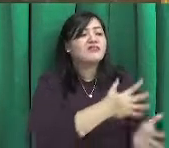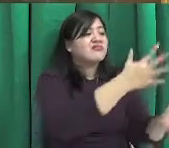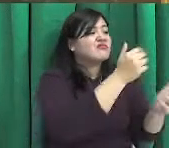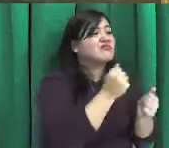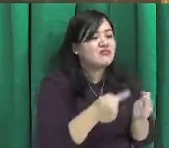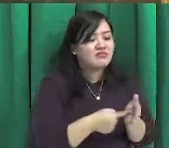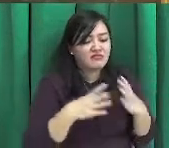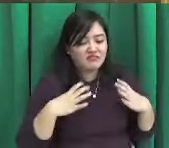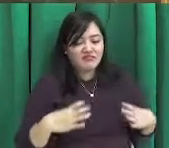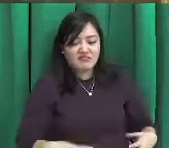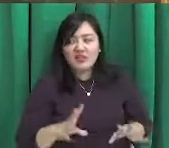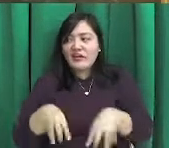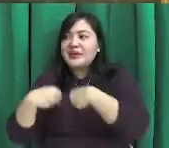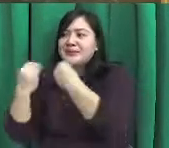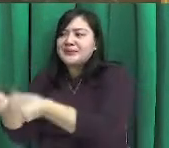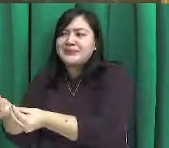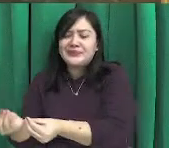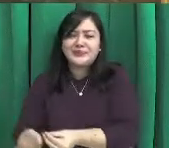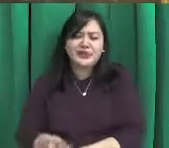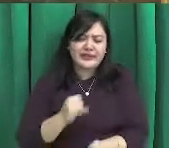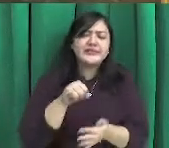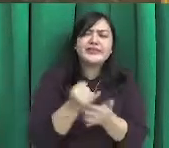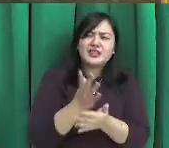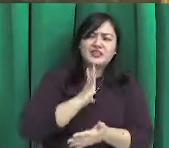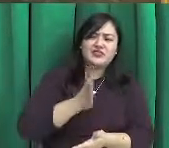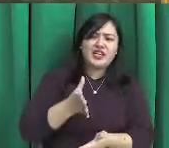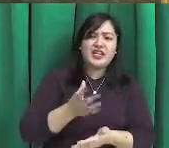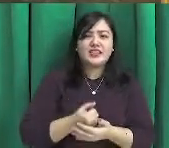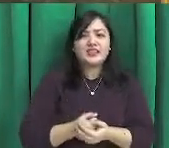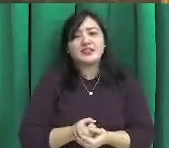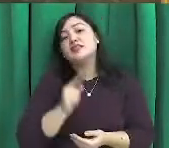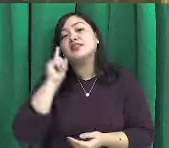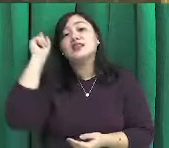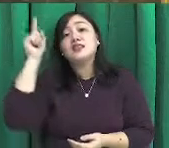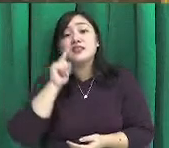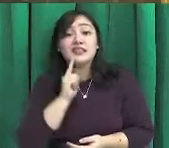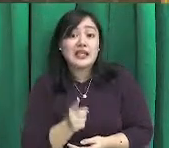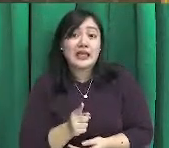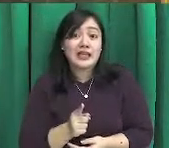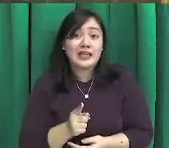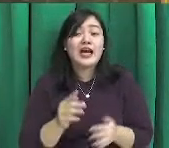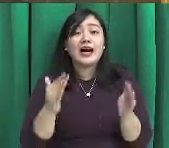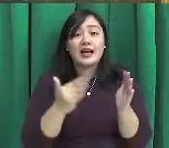Dapat fit. Kasi pag hindi yan fit, hindi yan neat.